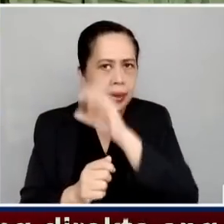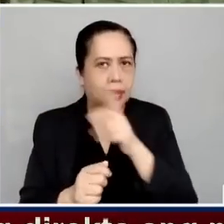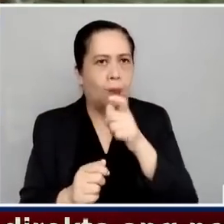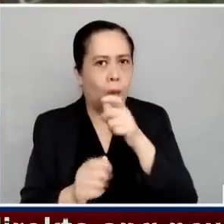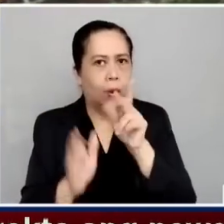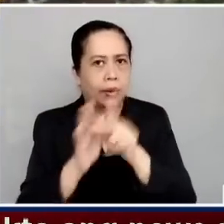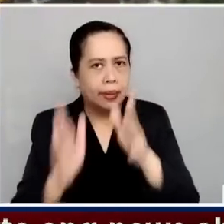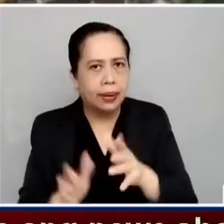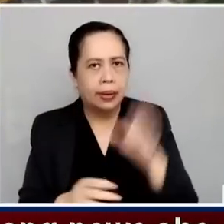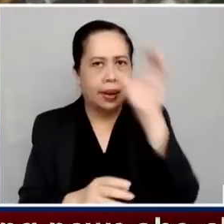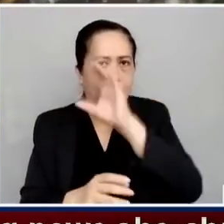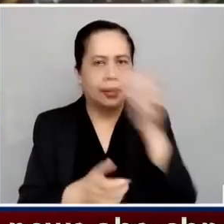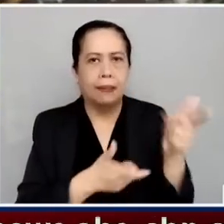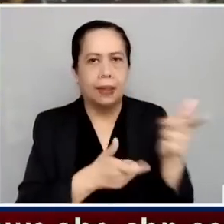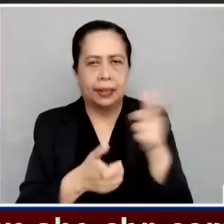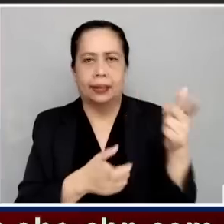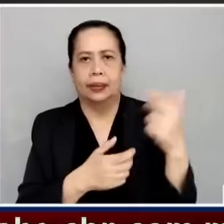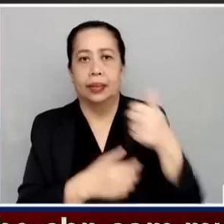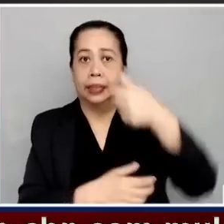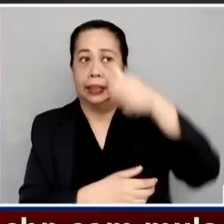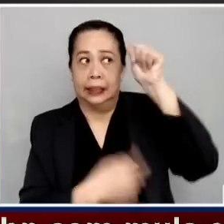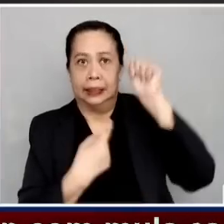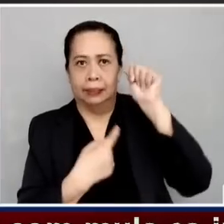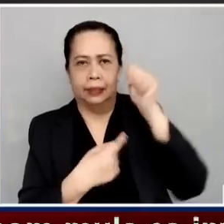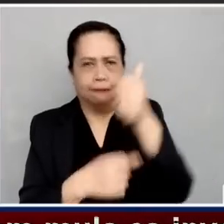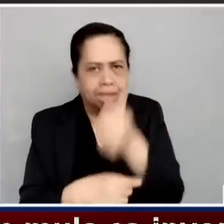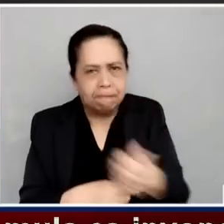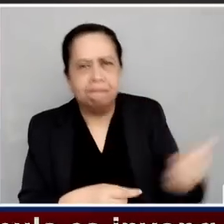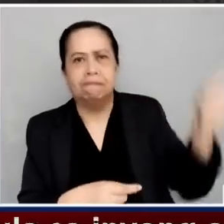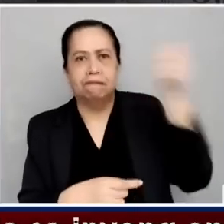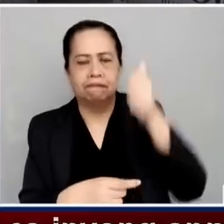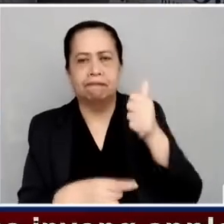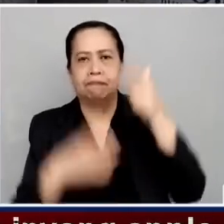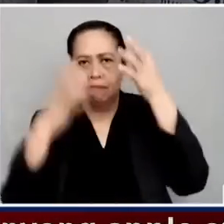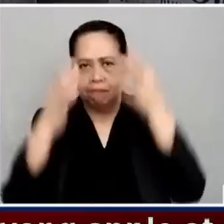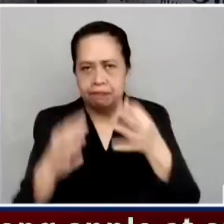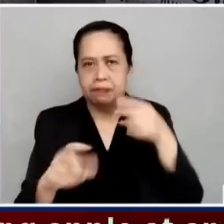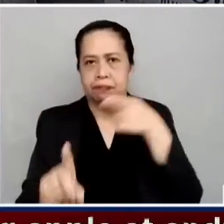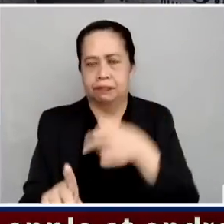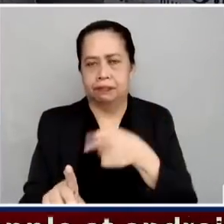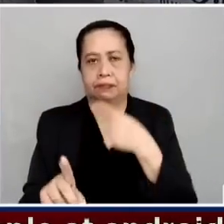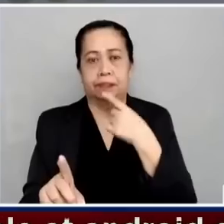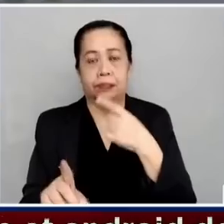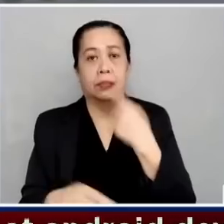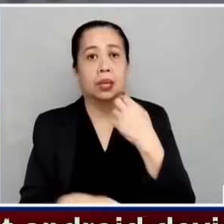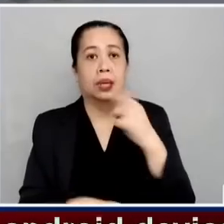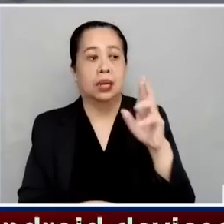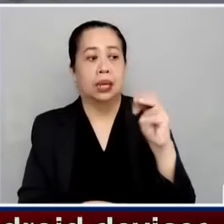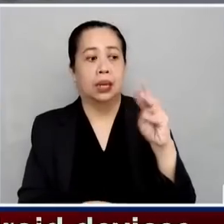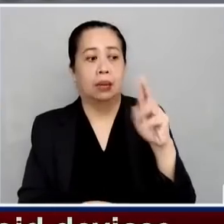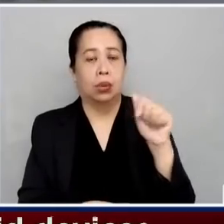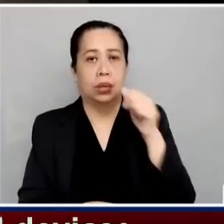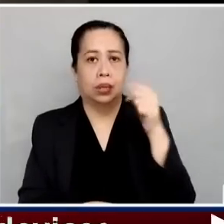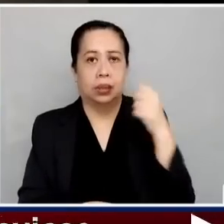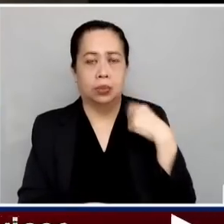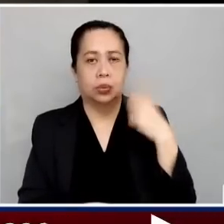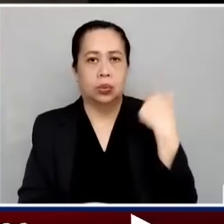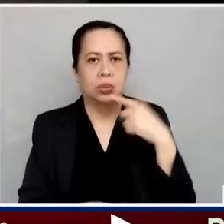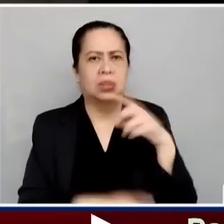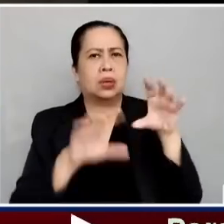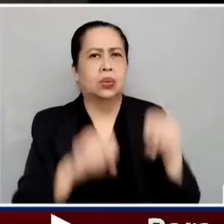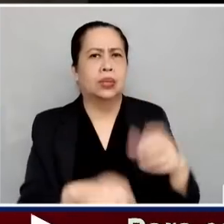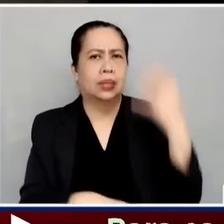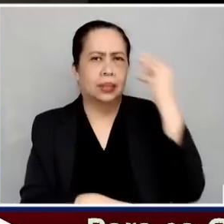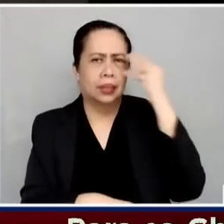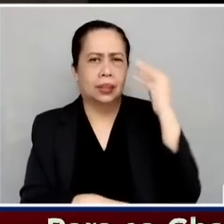mga baril, habang si Teves umano ang executive producer o producer. Sinabi ni Remulla kahapon na dati nang nahuli si Miranda dahil